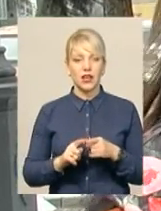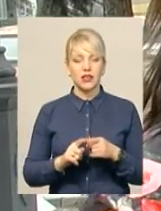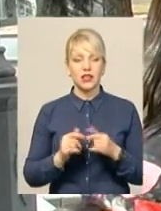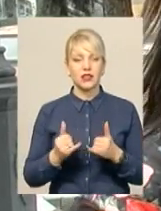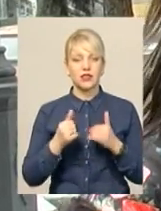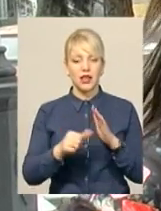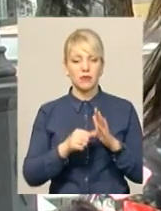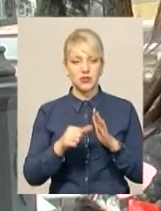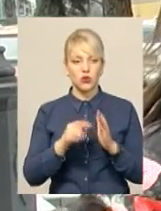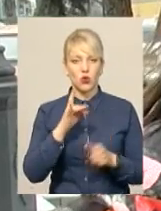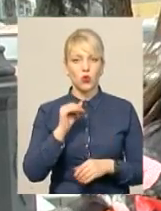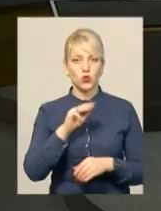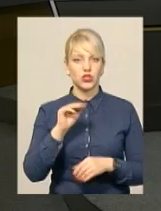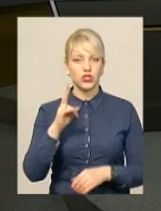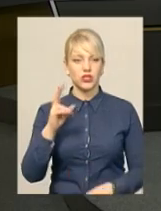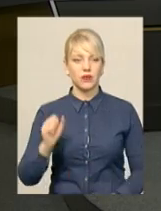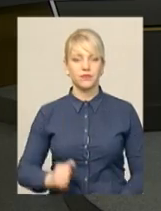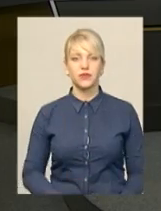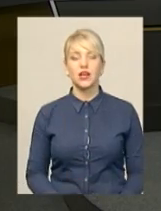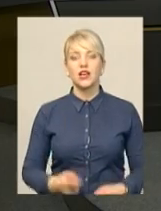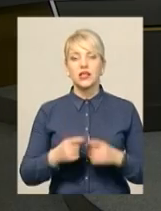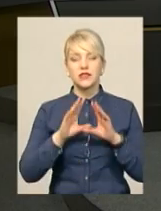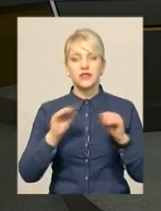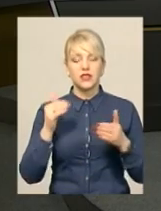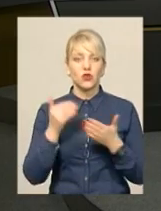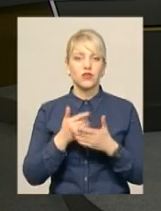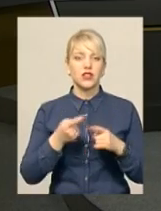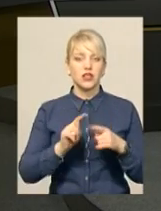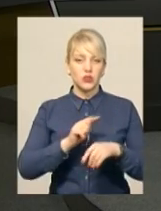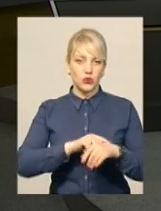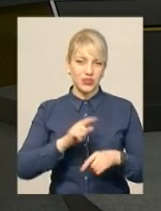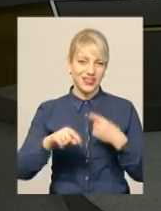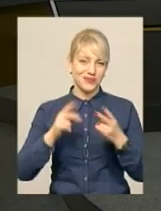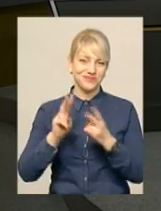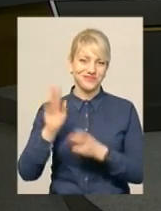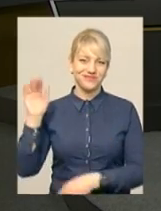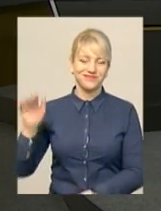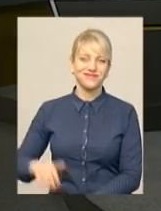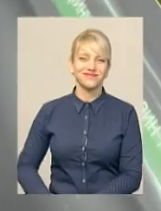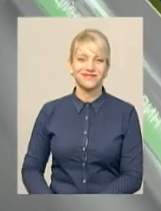бездомних на Ружичній. Це всі новини на цю годину. Побачимось.